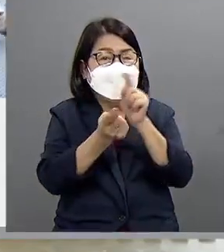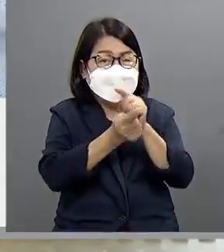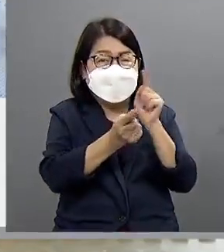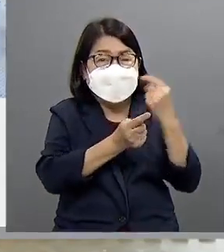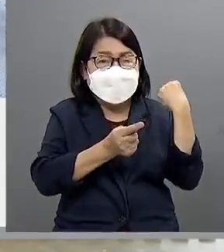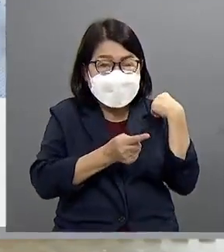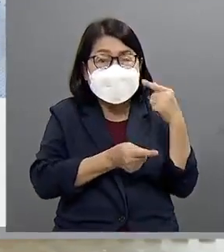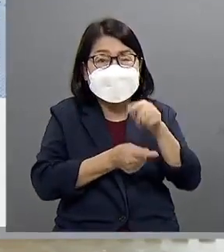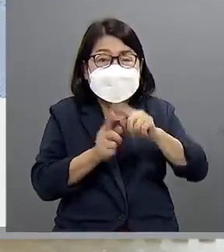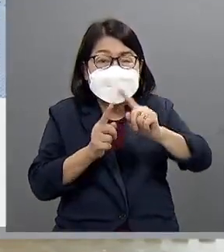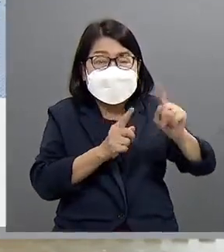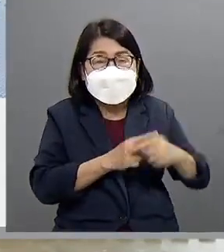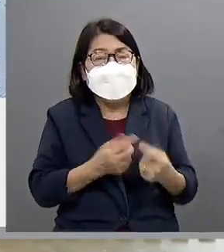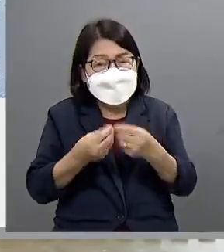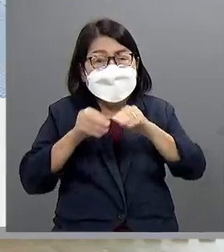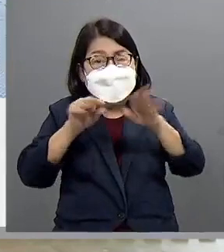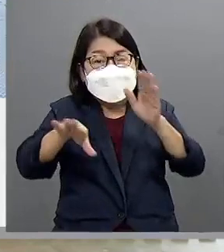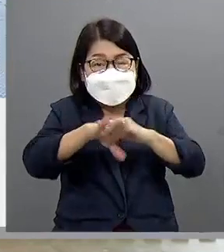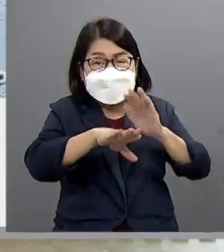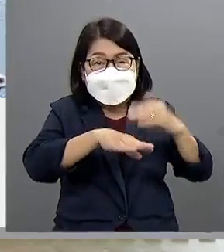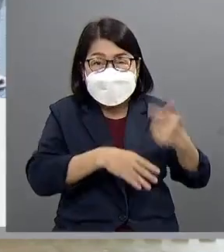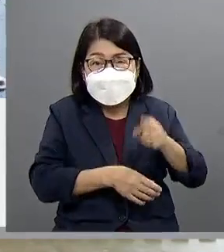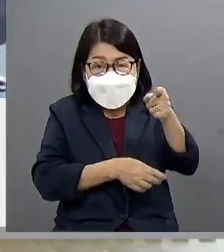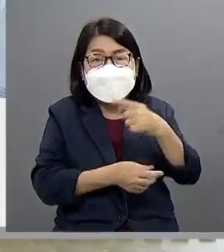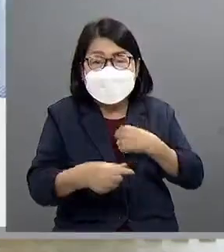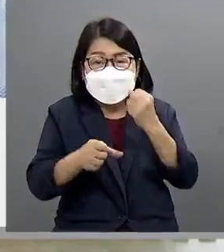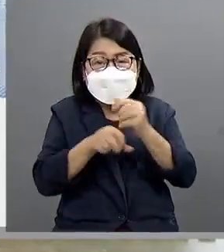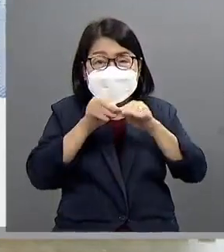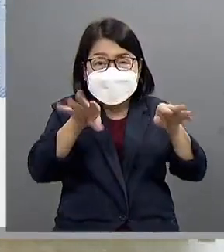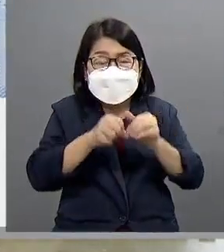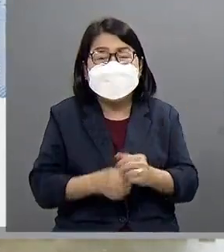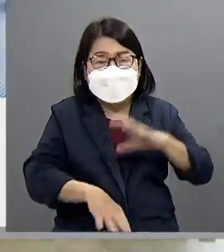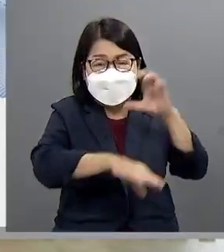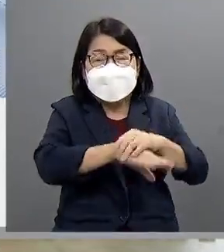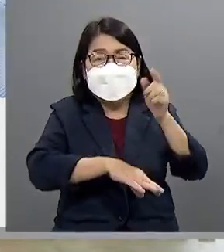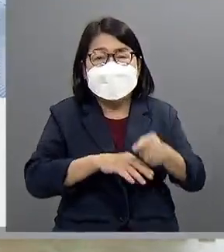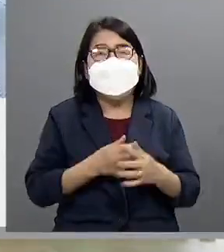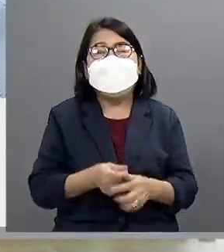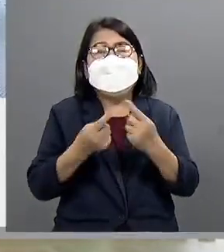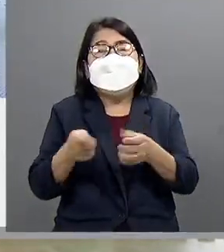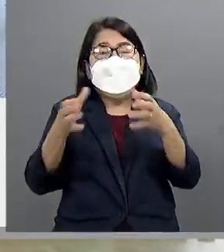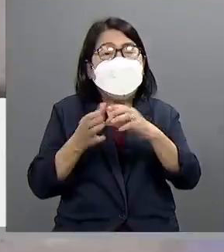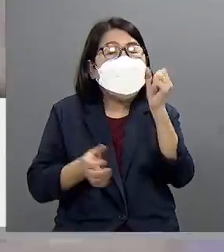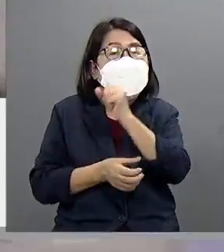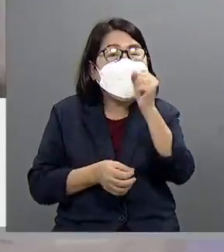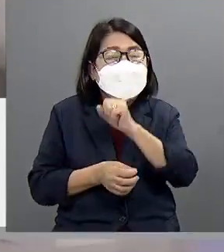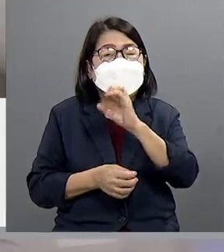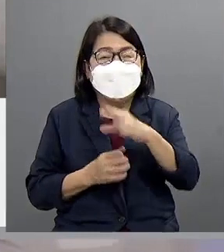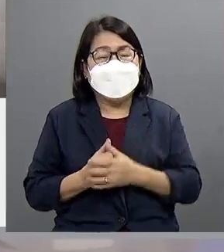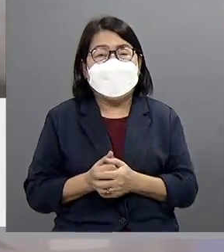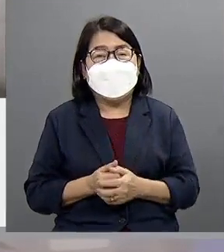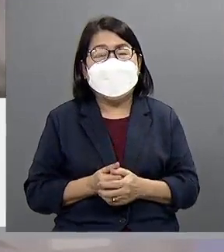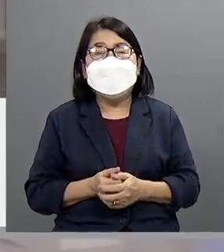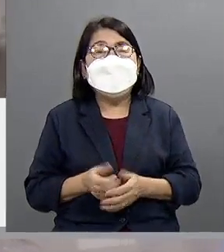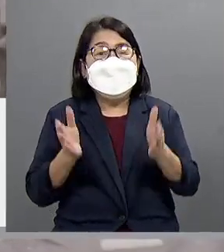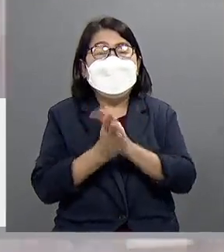ไม่หยุดก็จะมีการดำเนินคดีซึ่งในมุม Atlas น้องใหม่ของวงการไอดอลก็มองว่าแฟนคลับค่ะทั้งทีมหน้าจอทีมหน้างาน